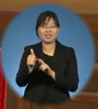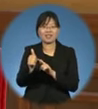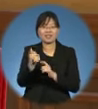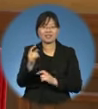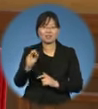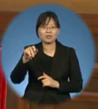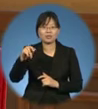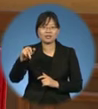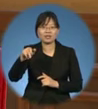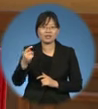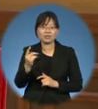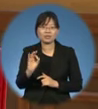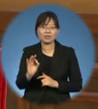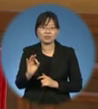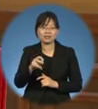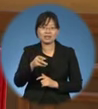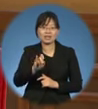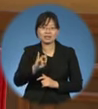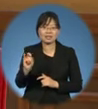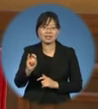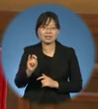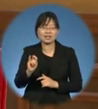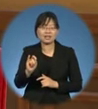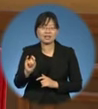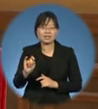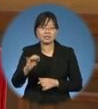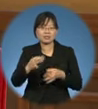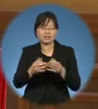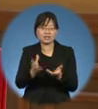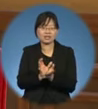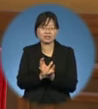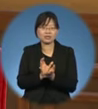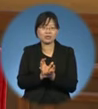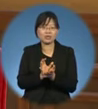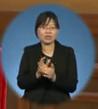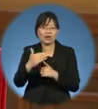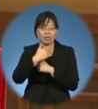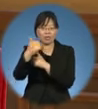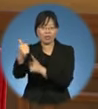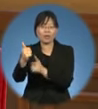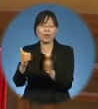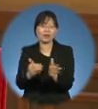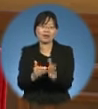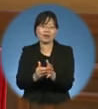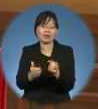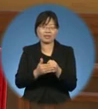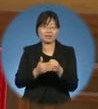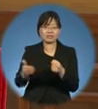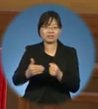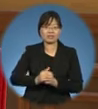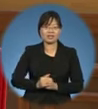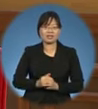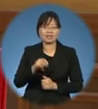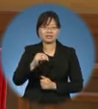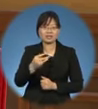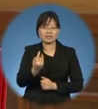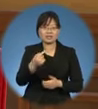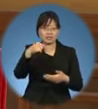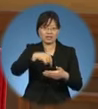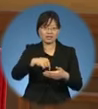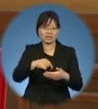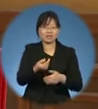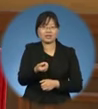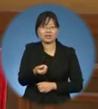홍콩 세미프로 팀으로 가게 됐어요. 아, 그래요? 입단을 하게 돼가지고. 예. 진도에서 그 조그만